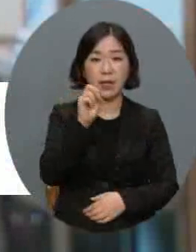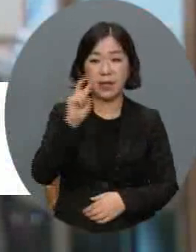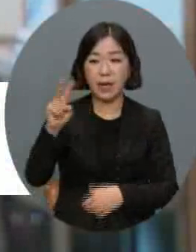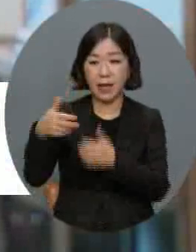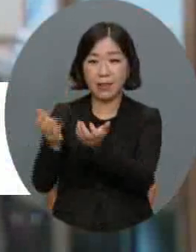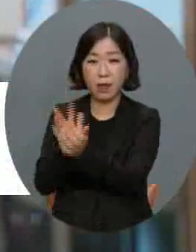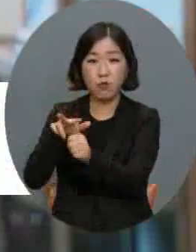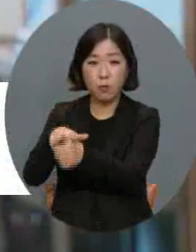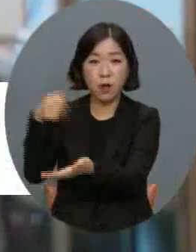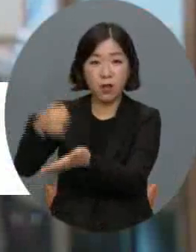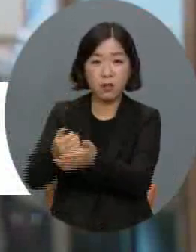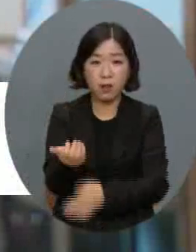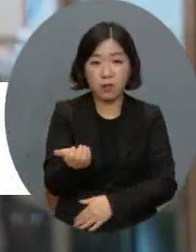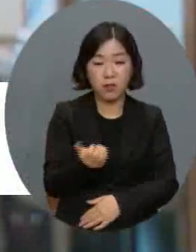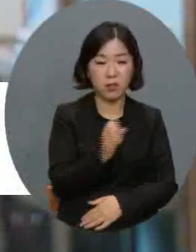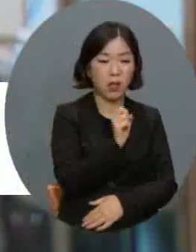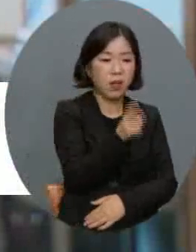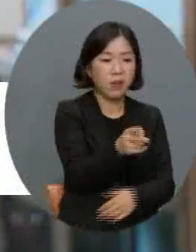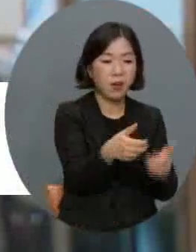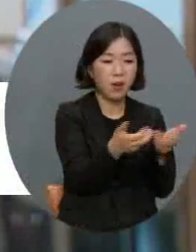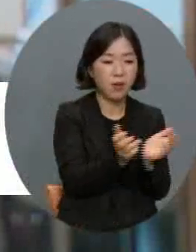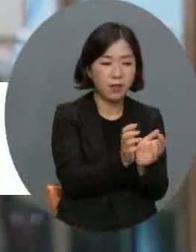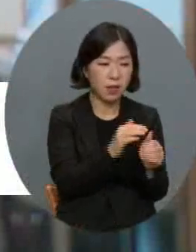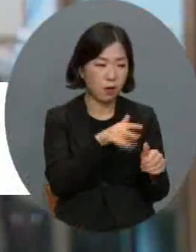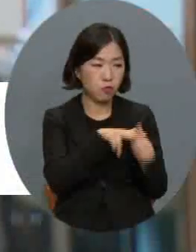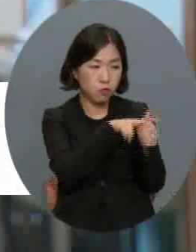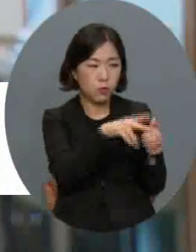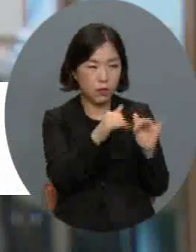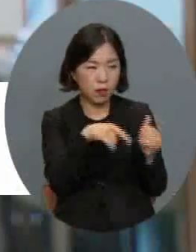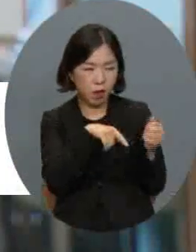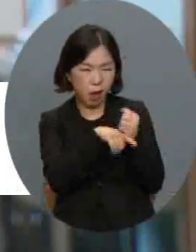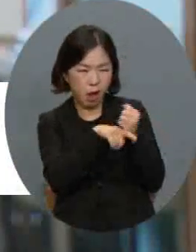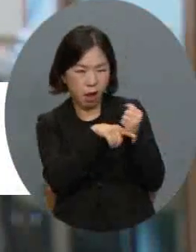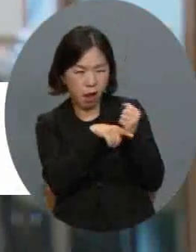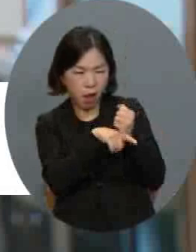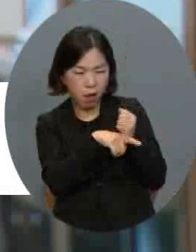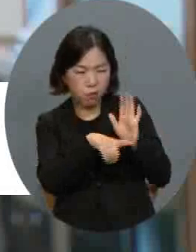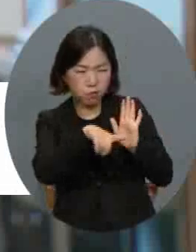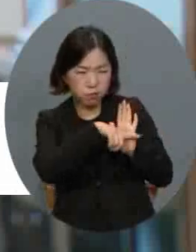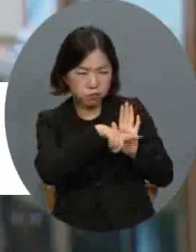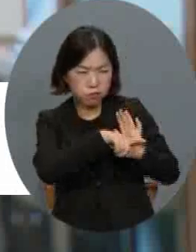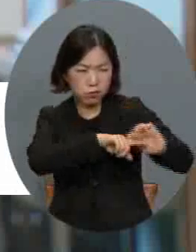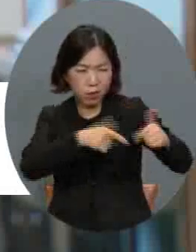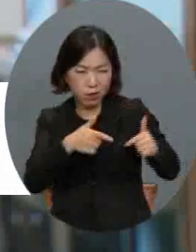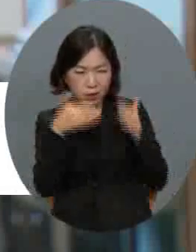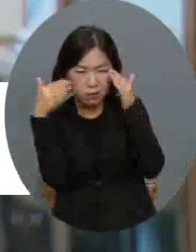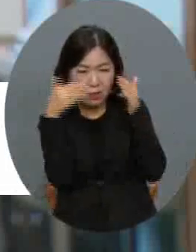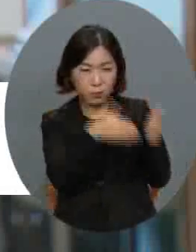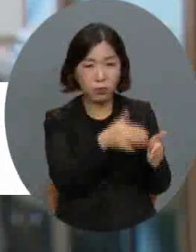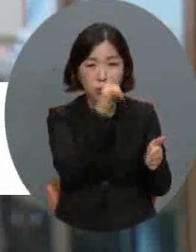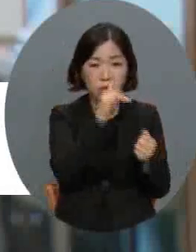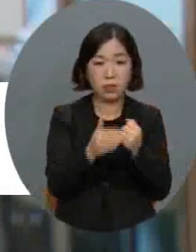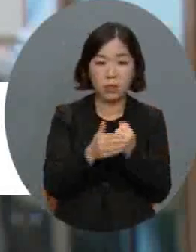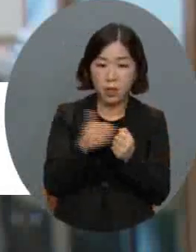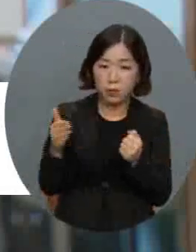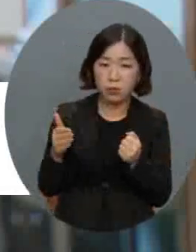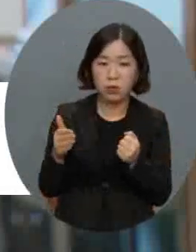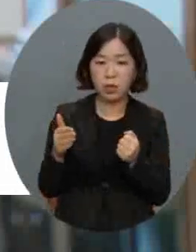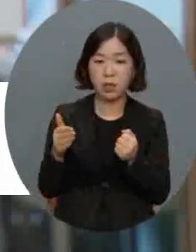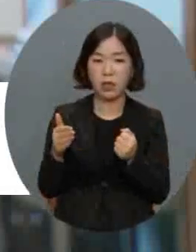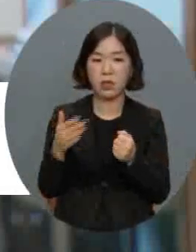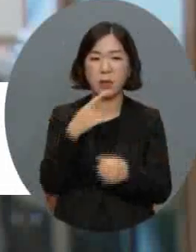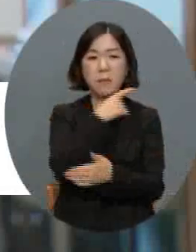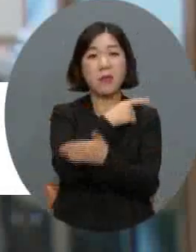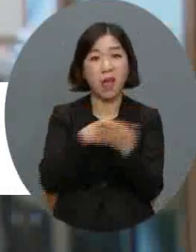이전에 확정된 여당 후보에 대한 집중적인 검증, 이 검증이 네거티브 검증으로 흐를 때에 받을 수 있는 일방적인